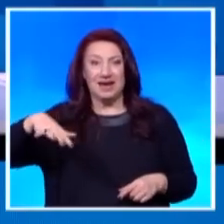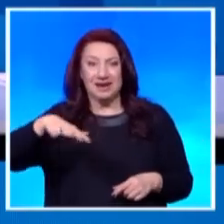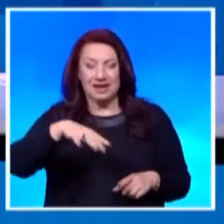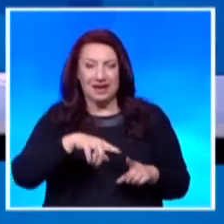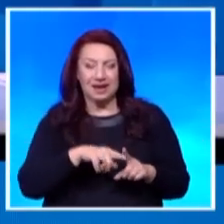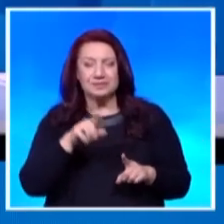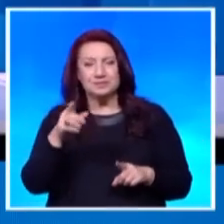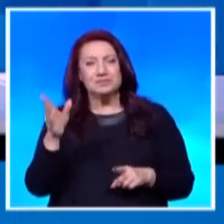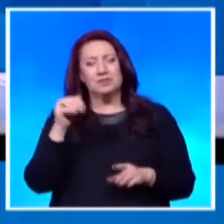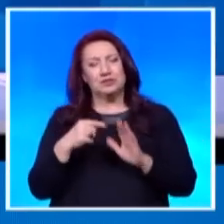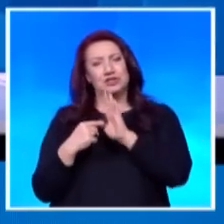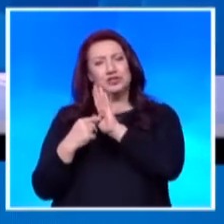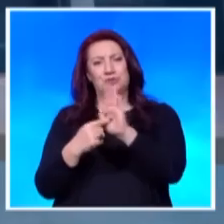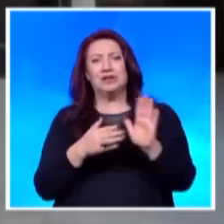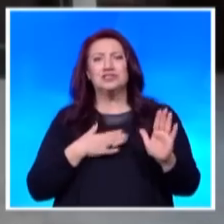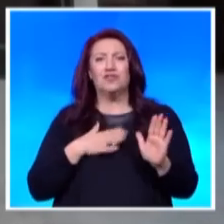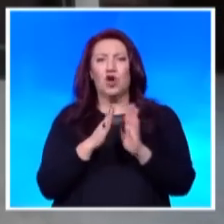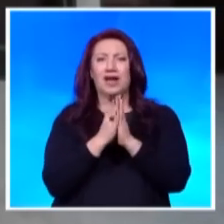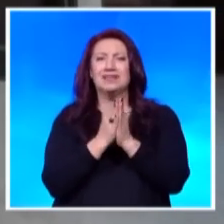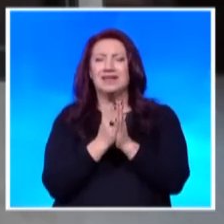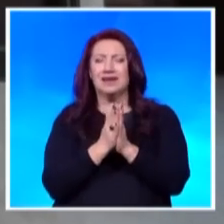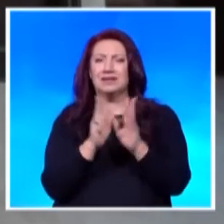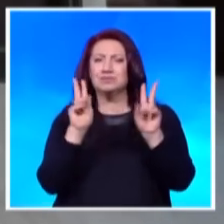книга «15 огледала».